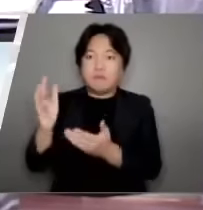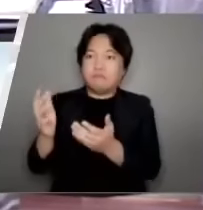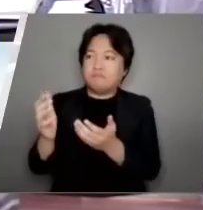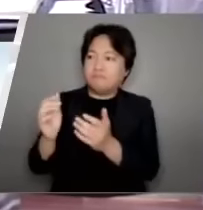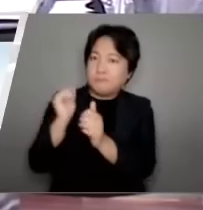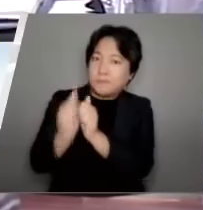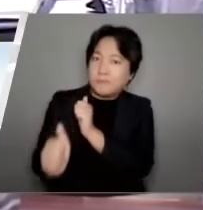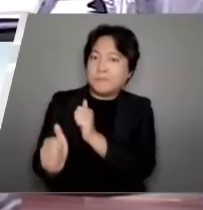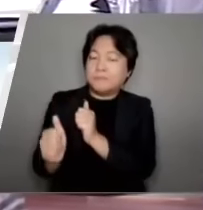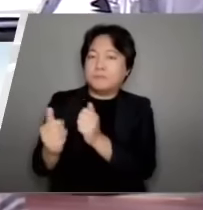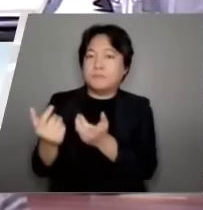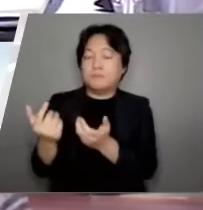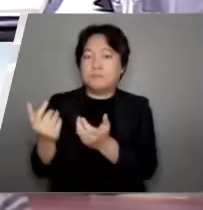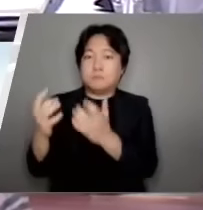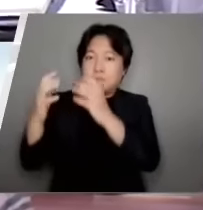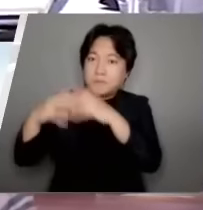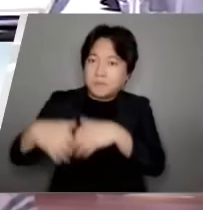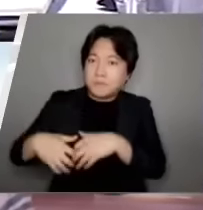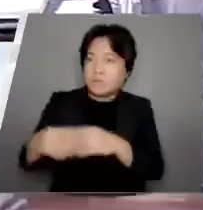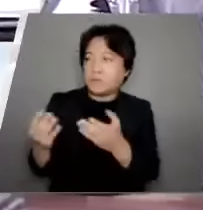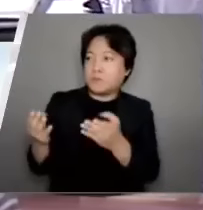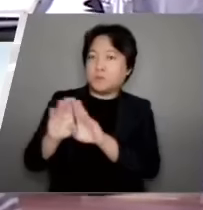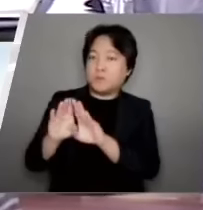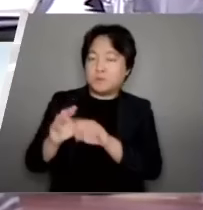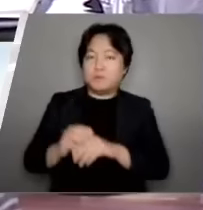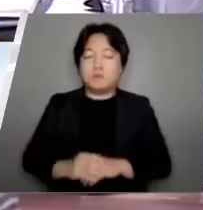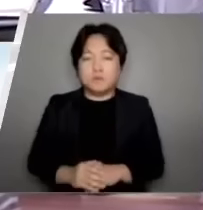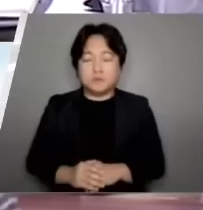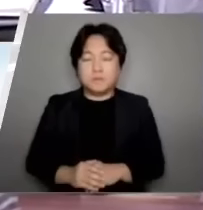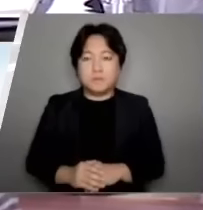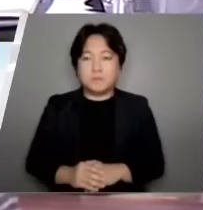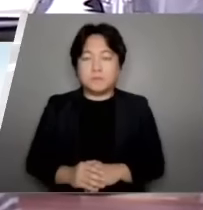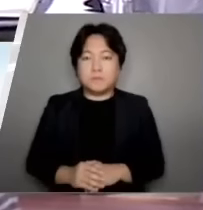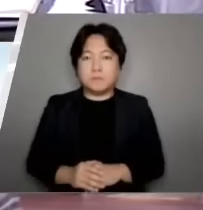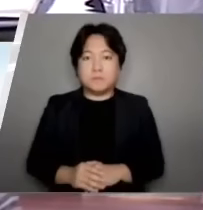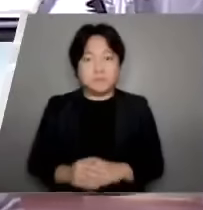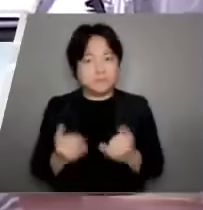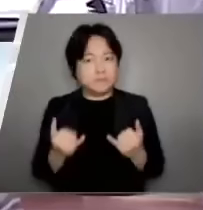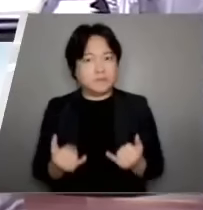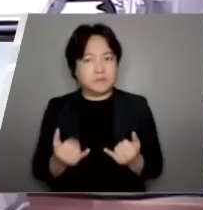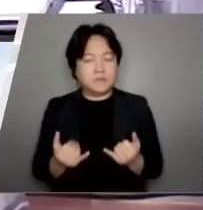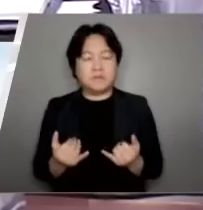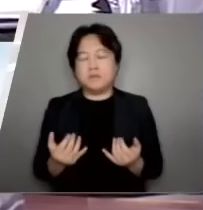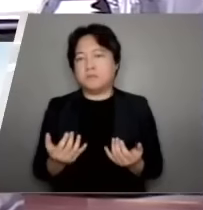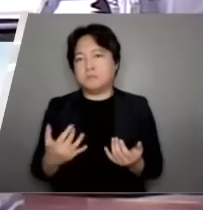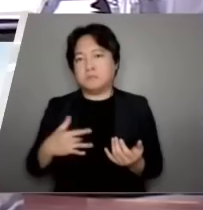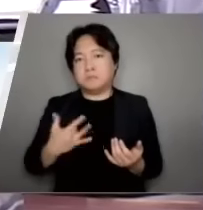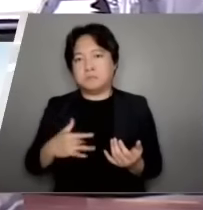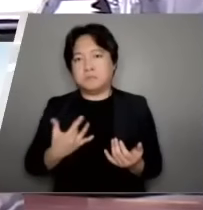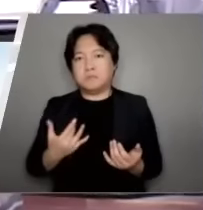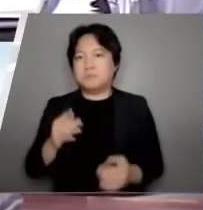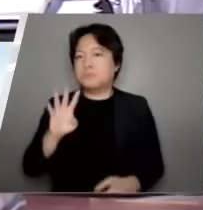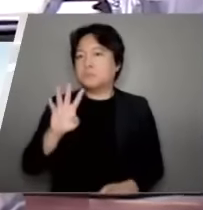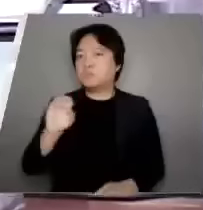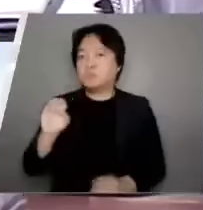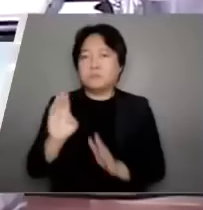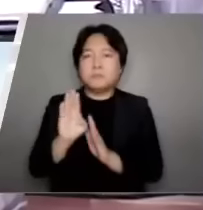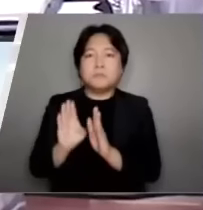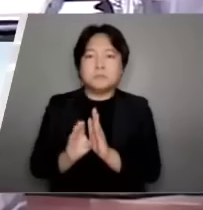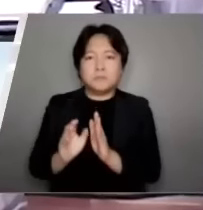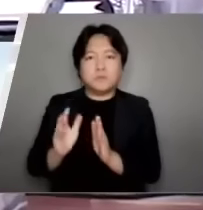in these difficult times that everyone is facing today, I believe 40 billion pesos is a